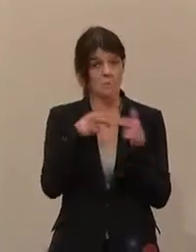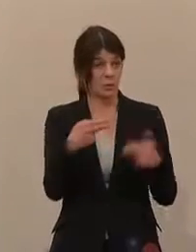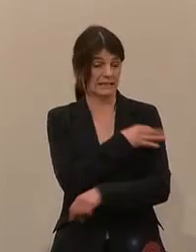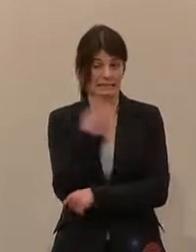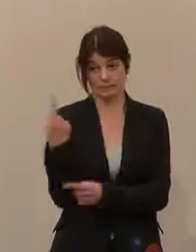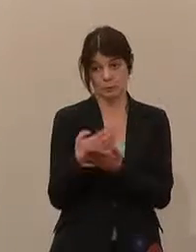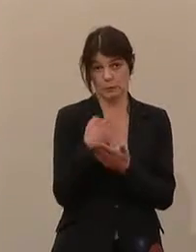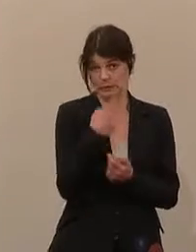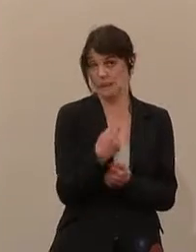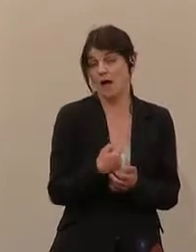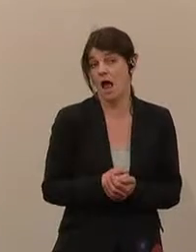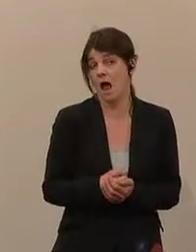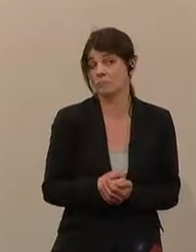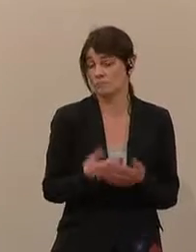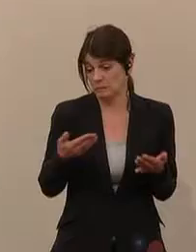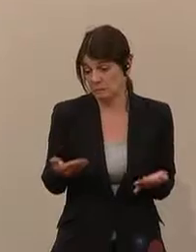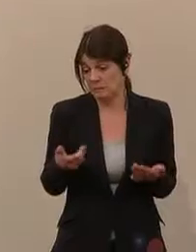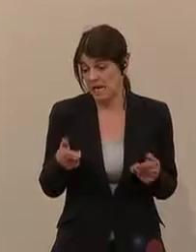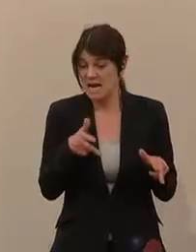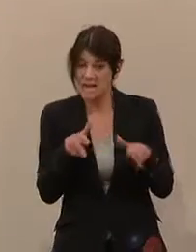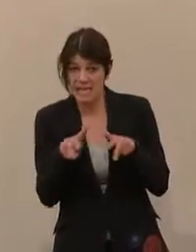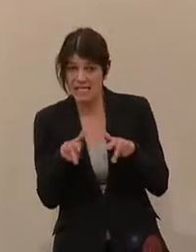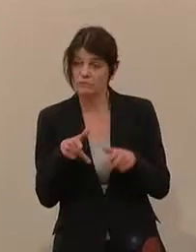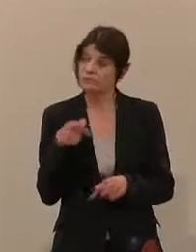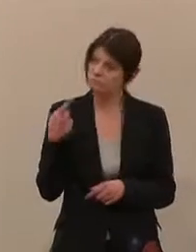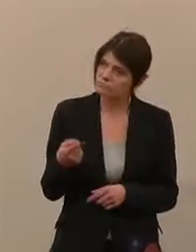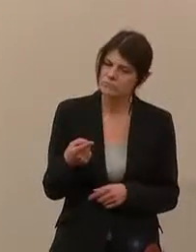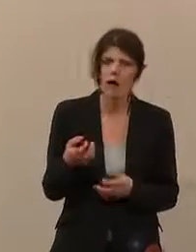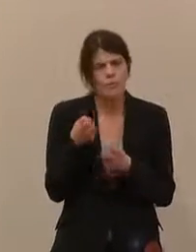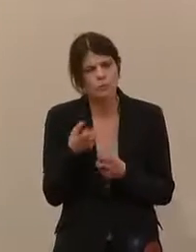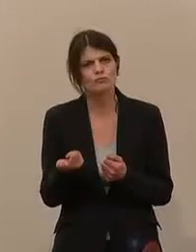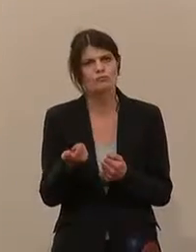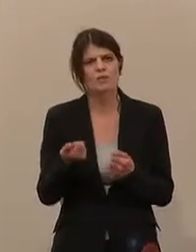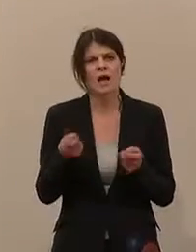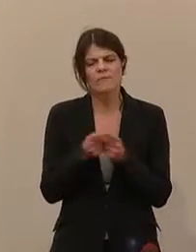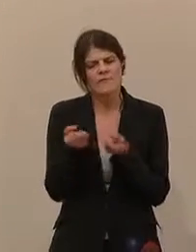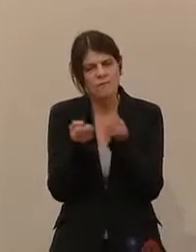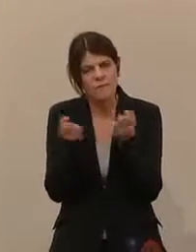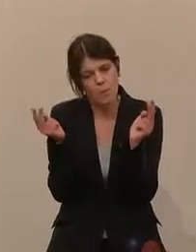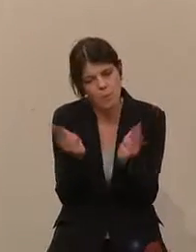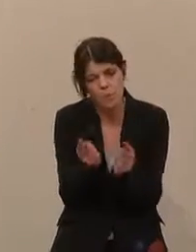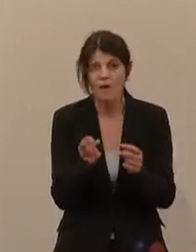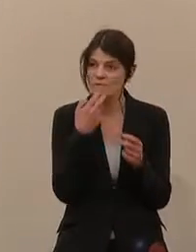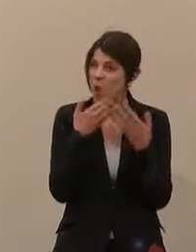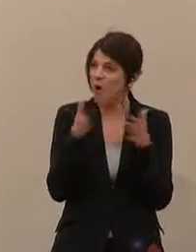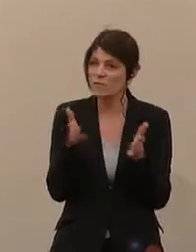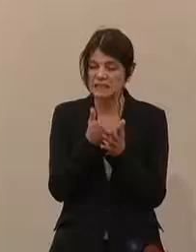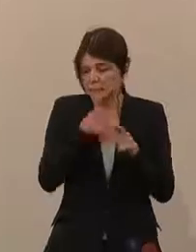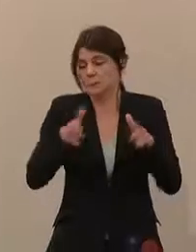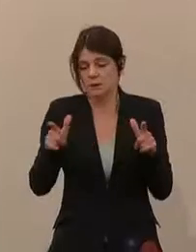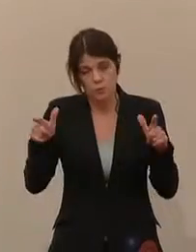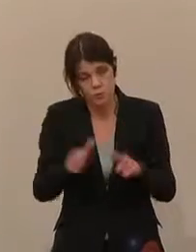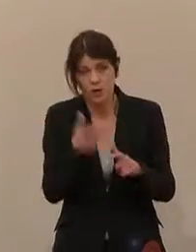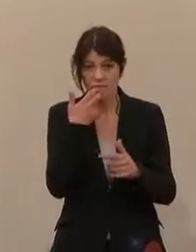Bundeskanzler gehört, eine schlanke Verwaltung, einen schlanken öffentlichen Dienst haben will, ist